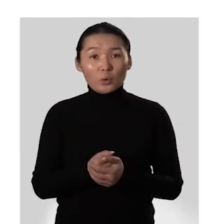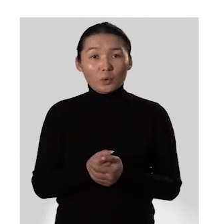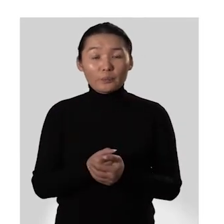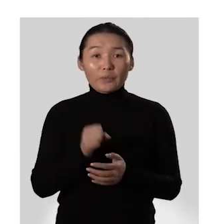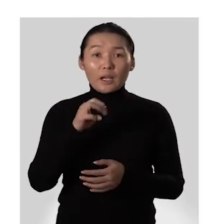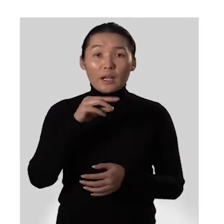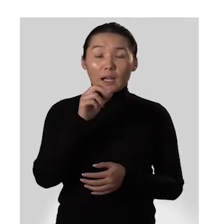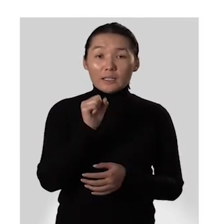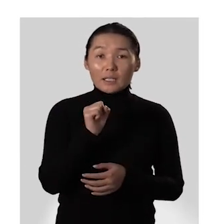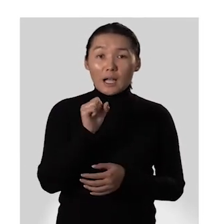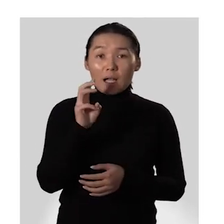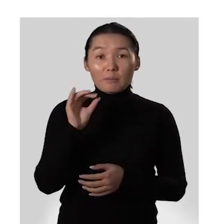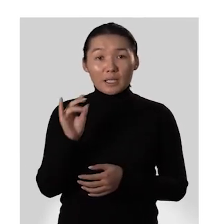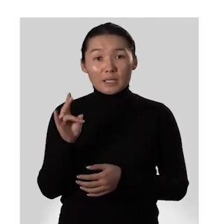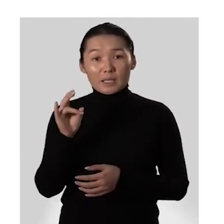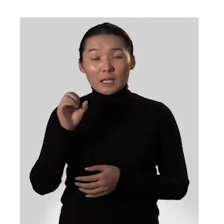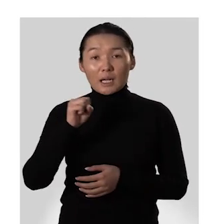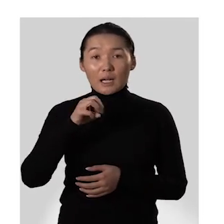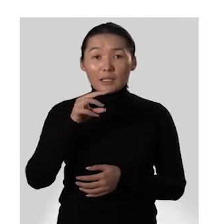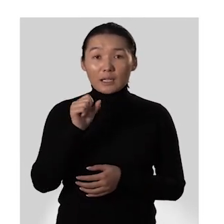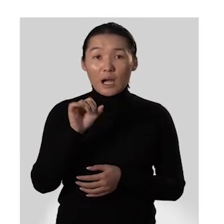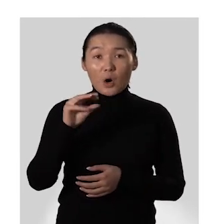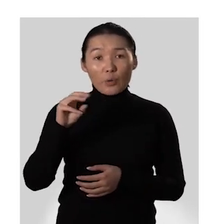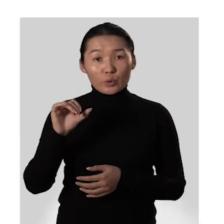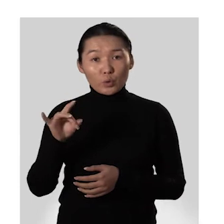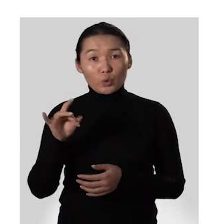мин, атка отур.